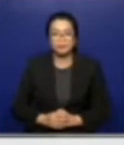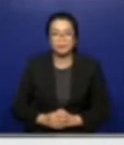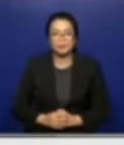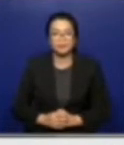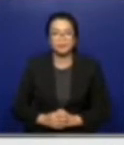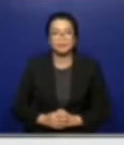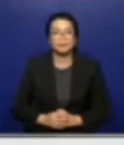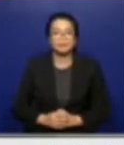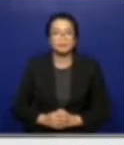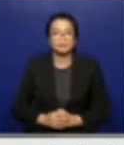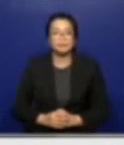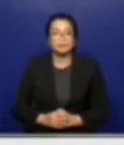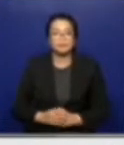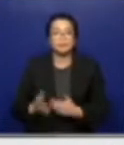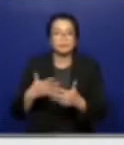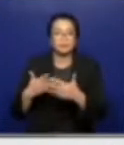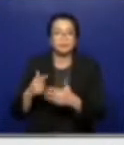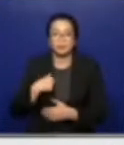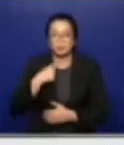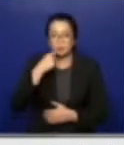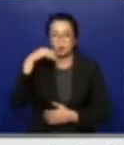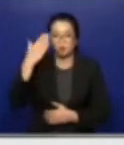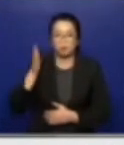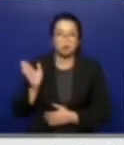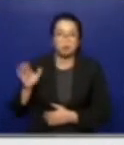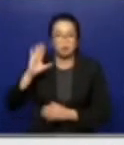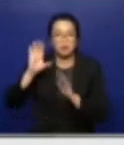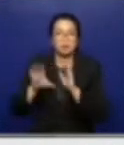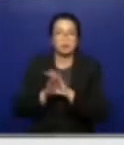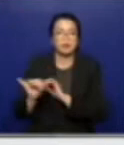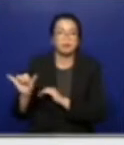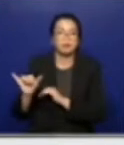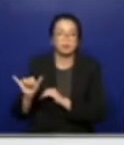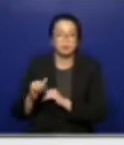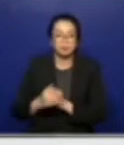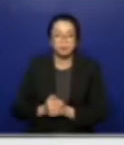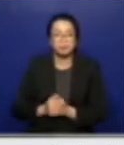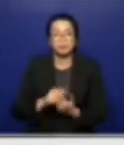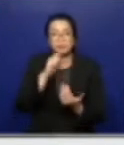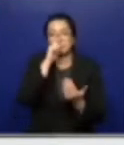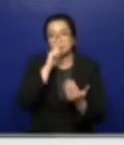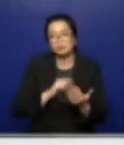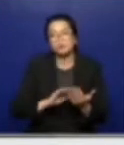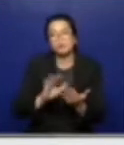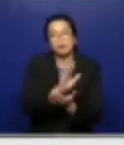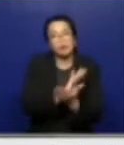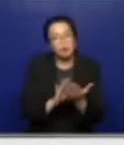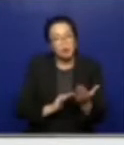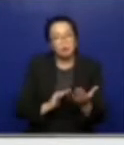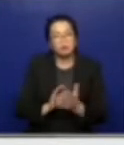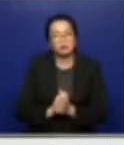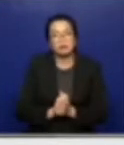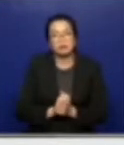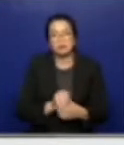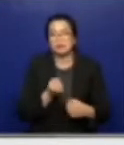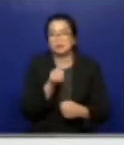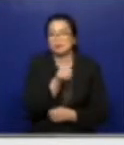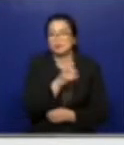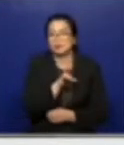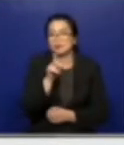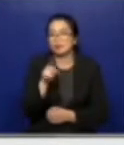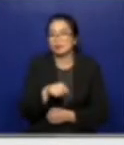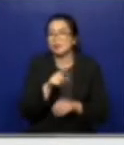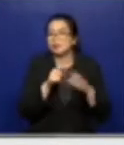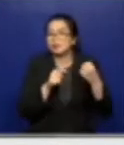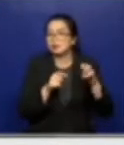ถ้าอย่างนั้นผมขอพูดไปก่อนนะครับก็คือประเทศเรานะครับกว่า 17-20% ของ GDP แทบทุกปี